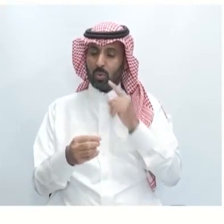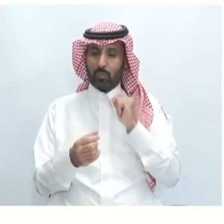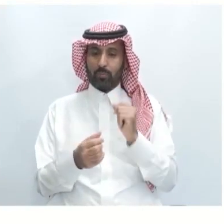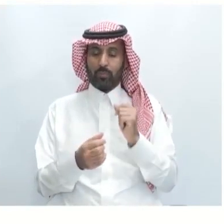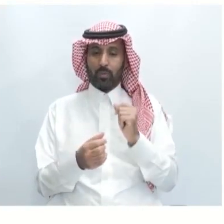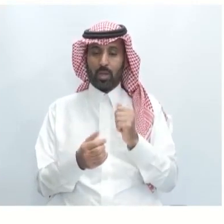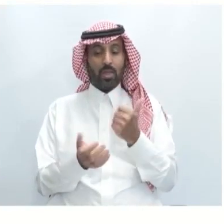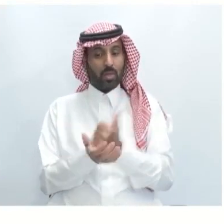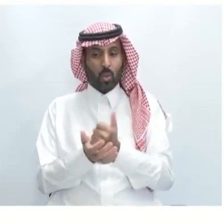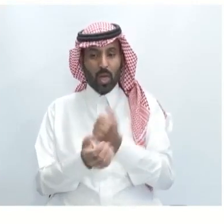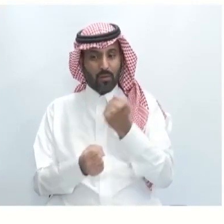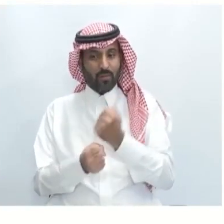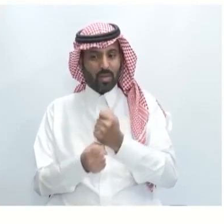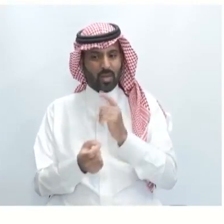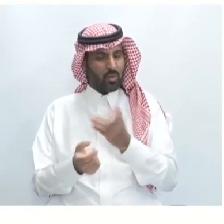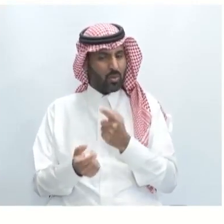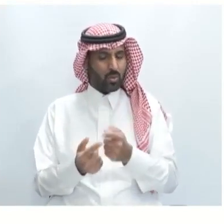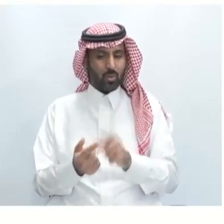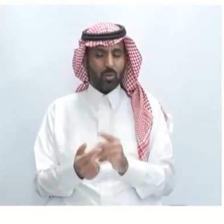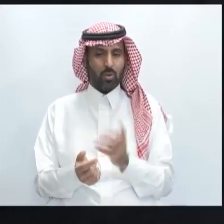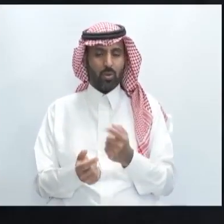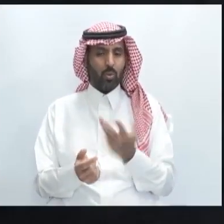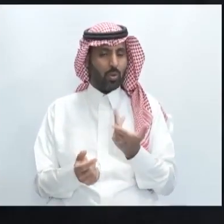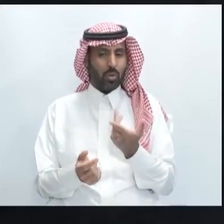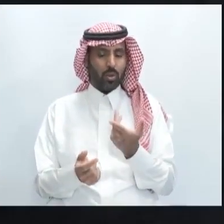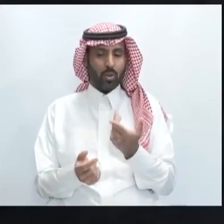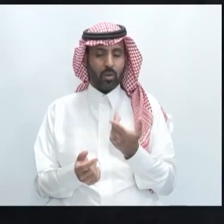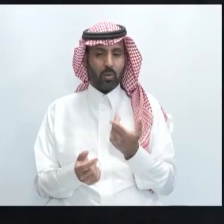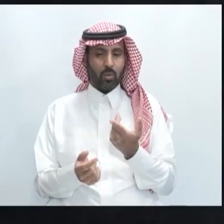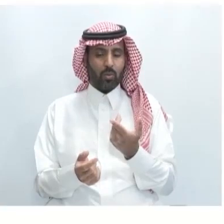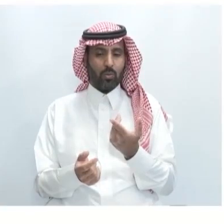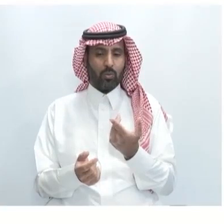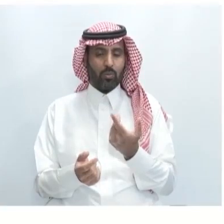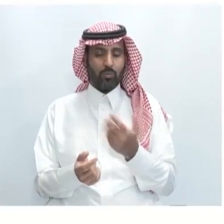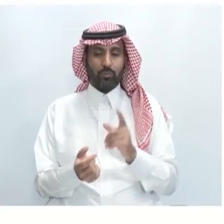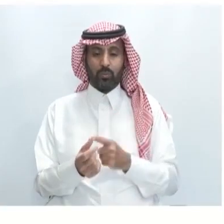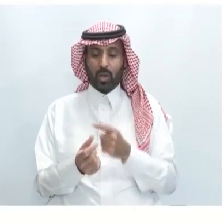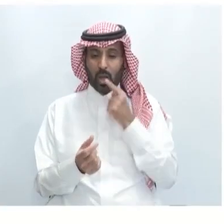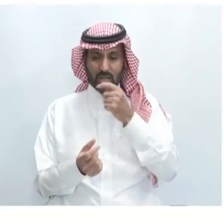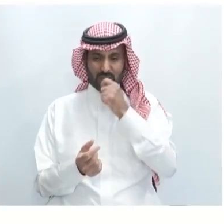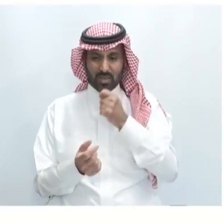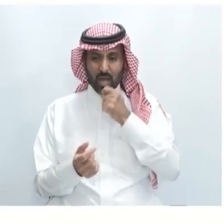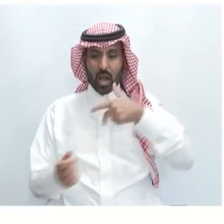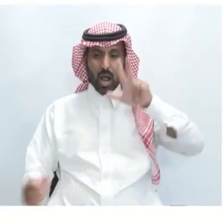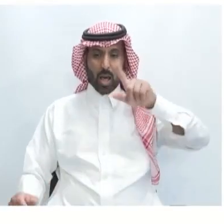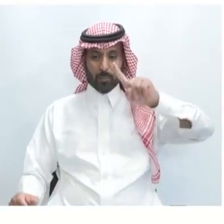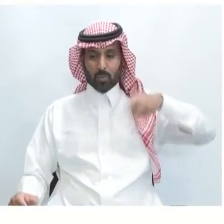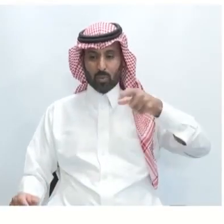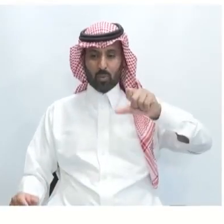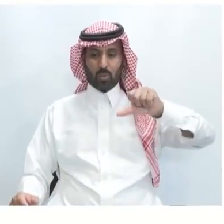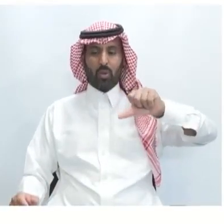اساسيه اذا من خلال الفكره الرئيسيه ستعطيك ما هي وظائف البروتينات واحد تنظيم التفاعلات الكيميائيه